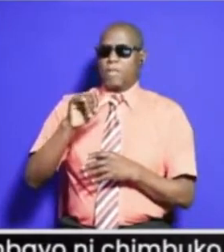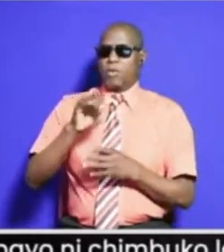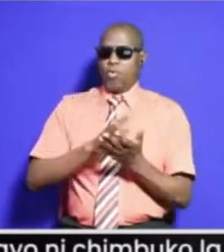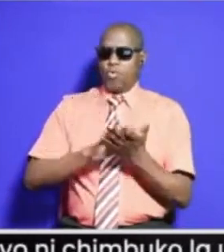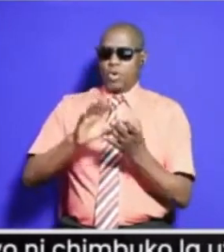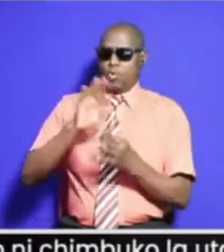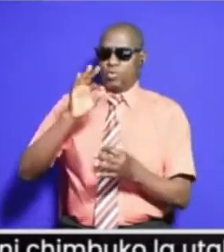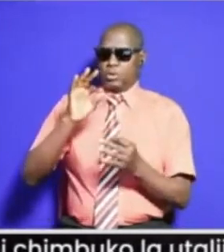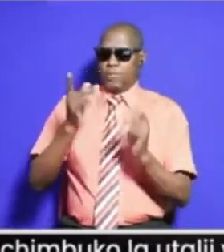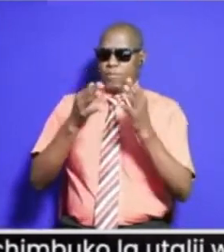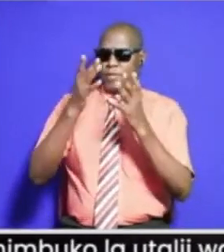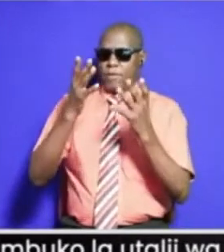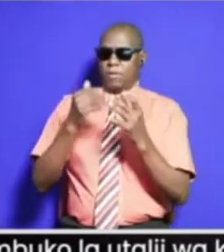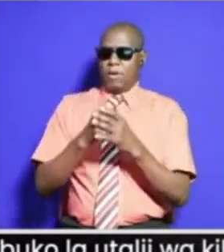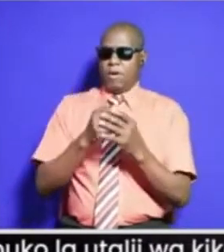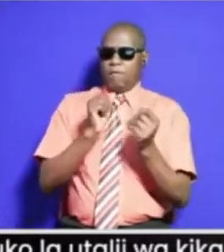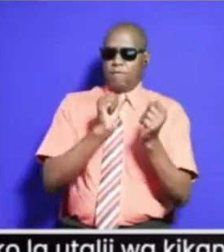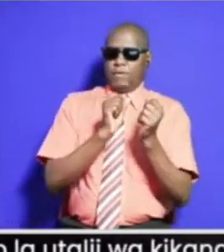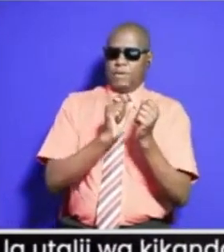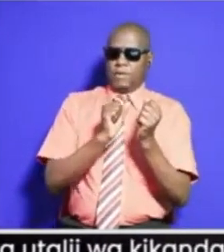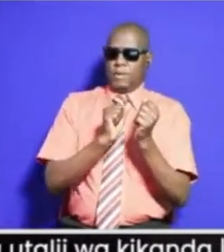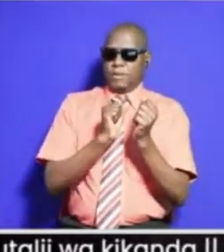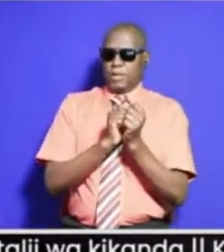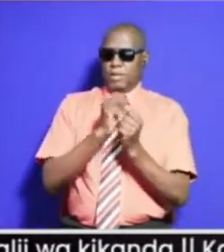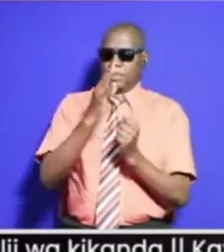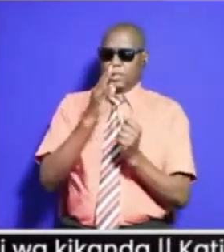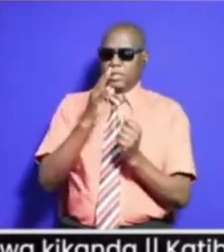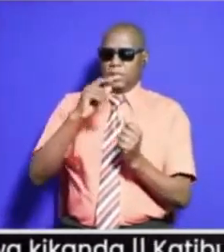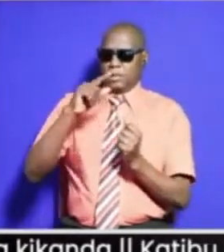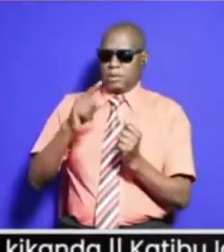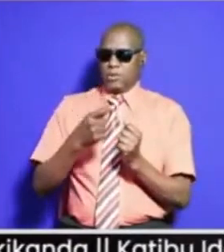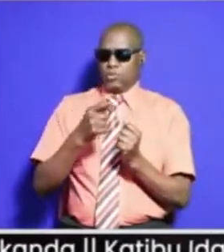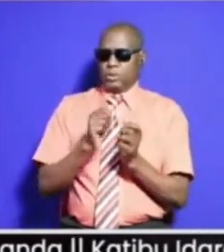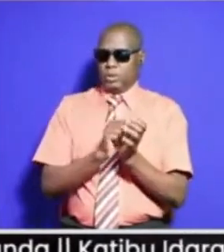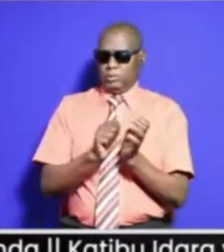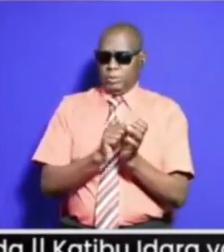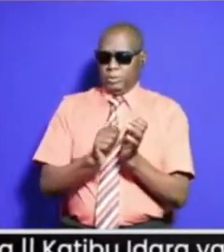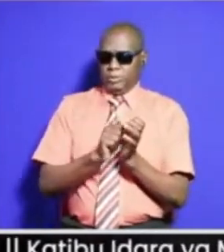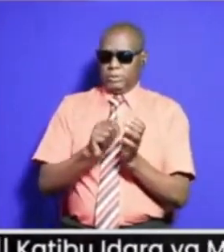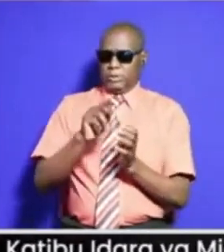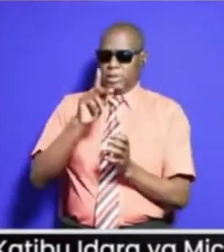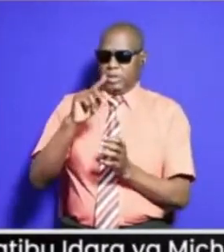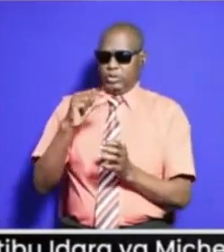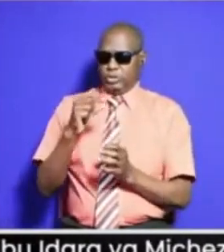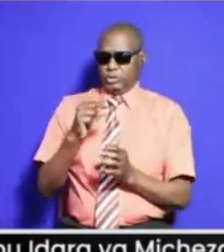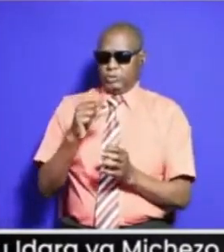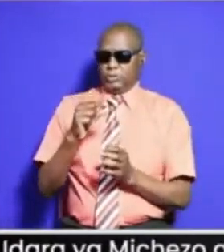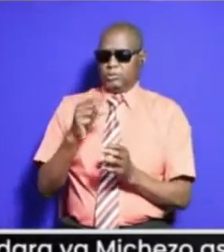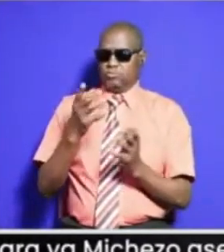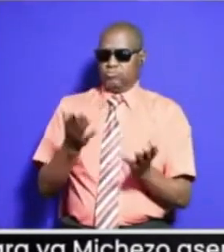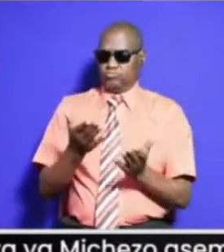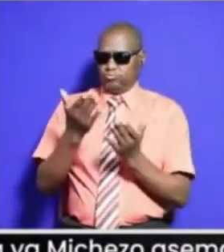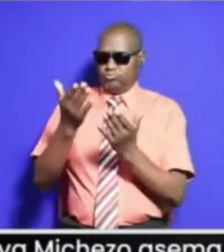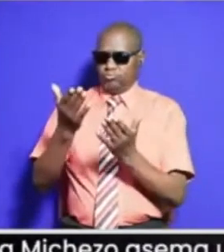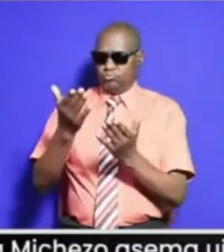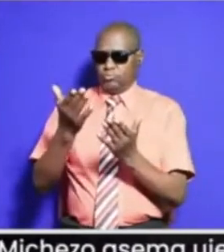kilo 33,000 za unga wa mahindi kusaidia familia zilizo hatarini nchini. Akizungumza alipopokea msaada huo, mkewe